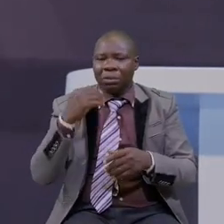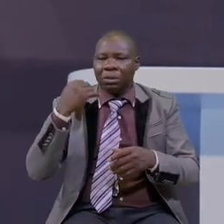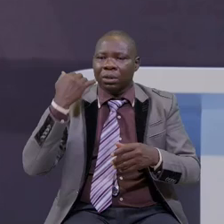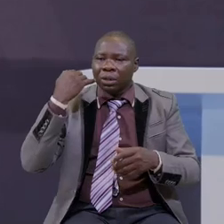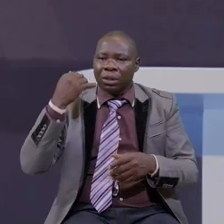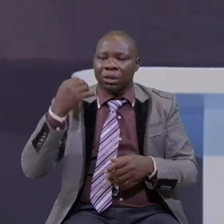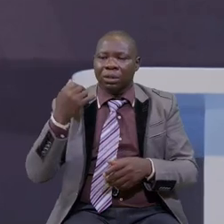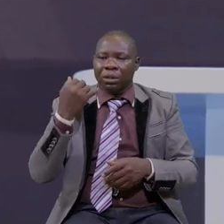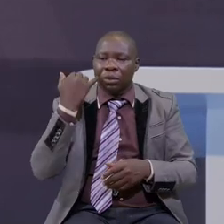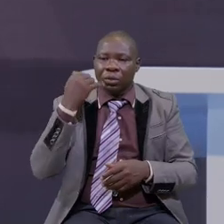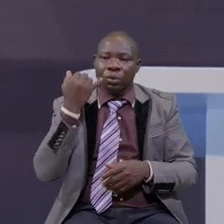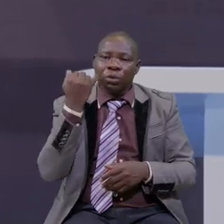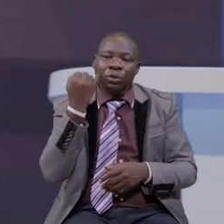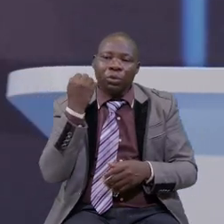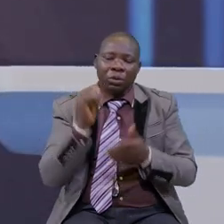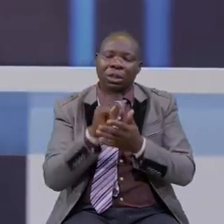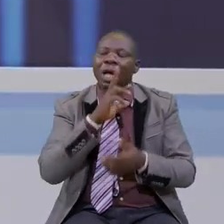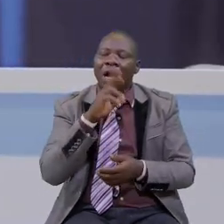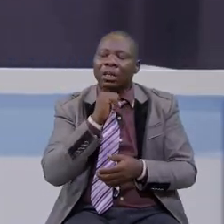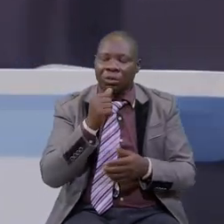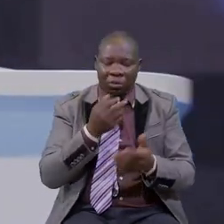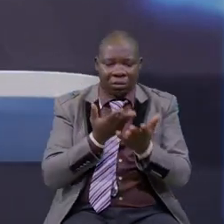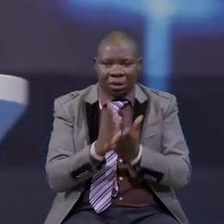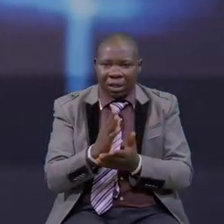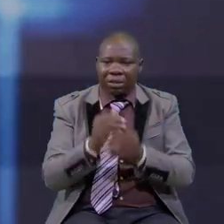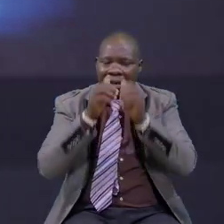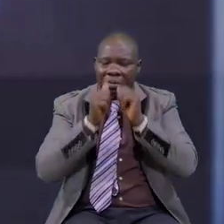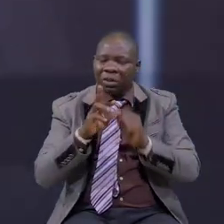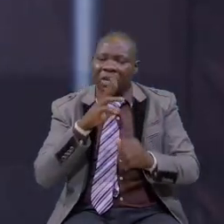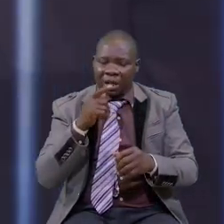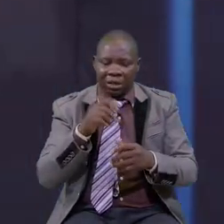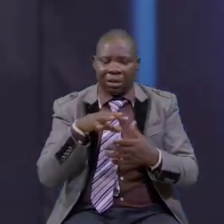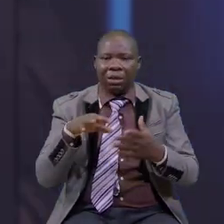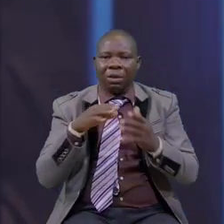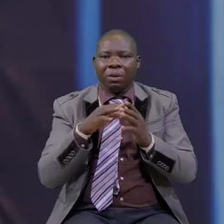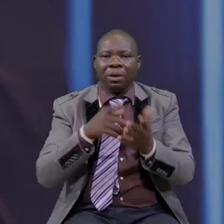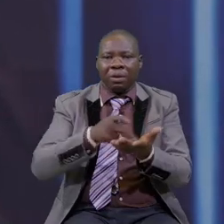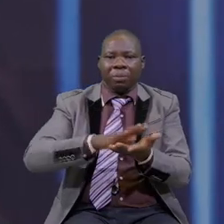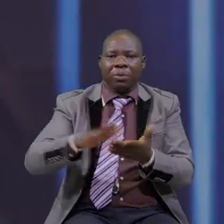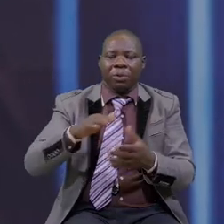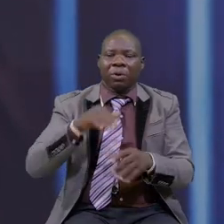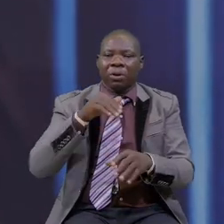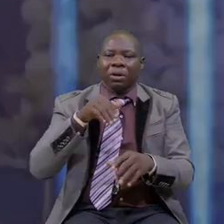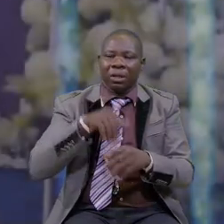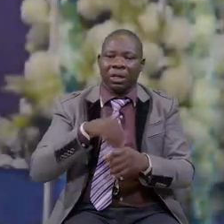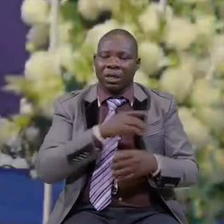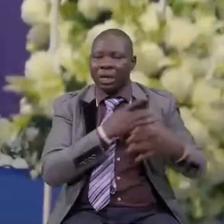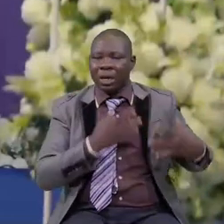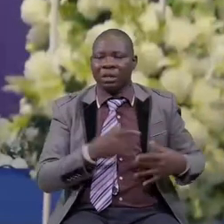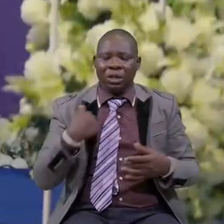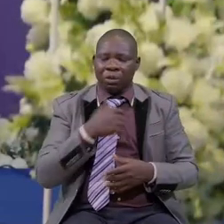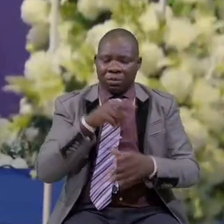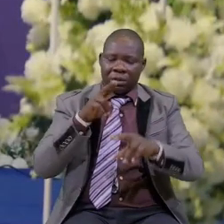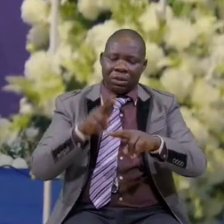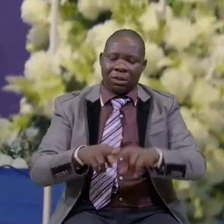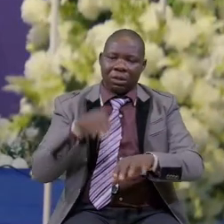pas dignes. Chrétienne, oh, heureux, ceux qui ont le cœur pur. On le voit dans la nuit. Grand